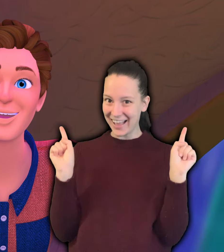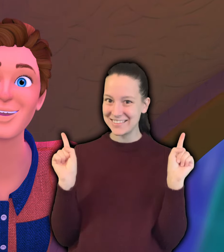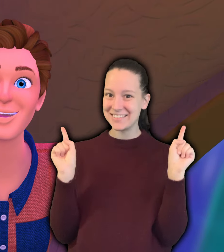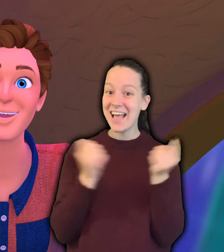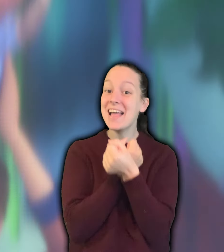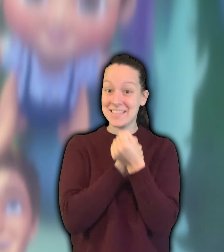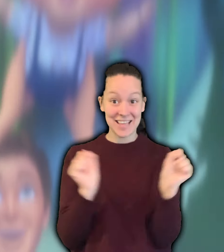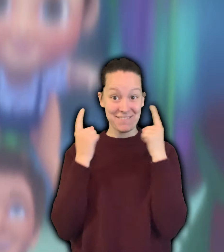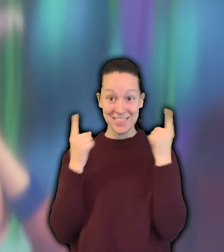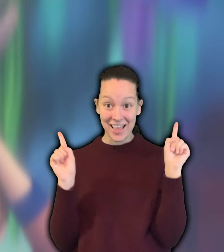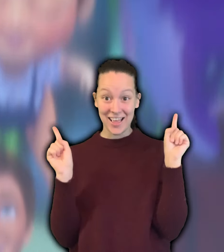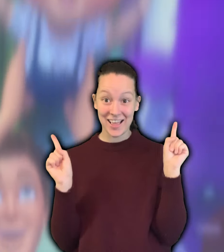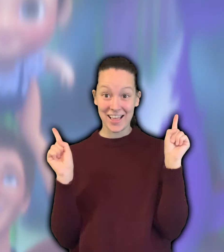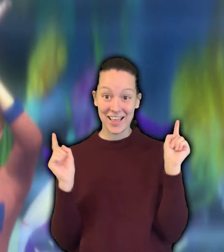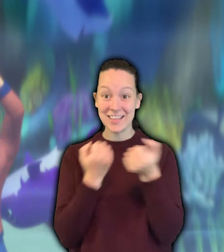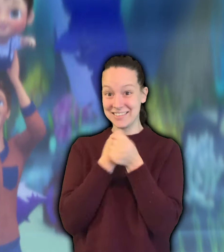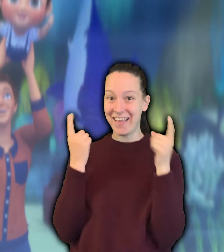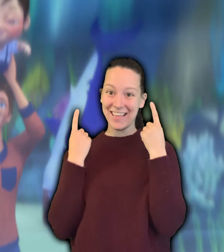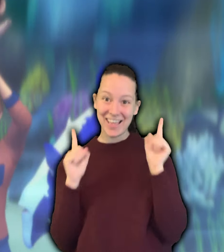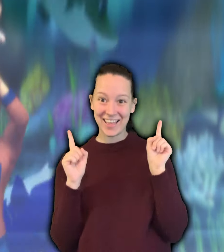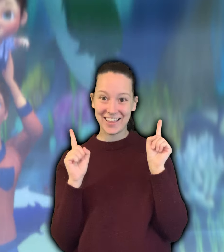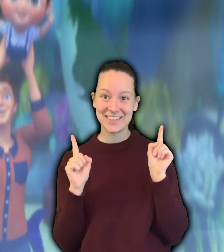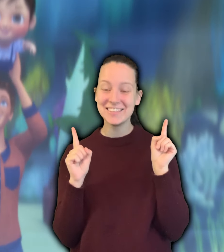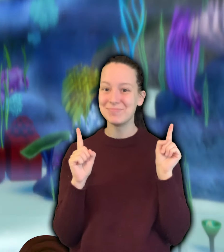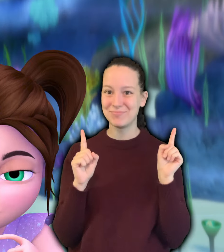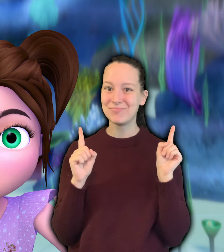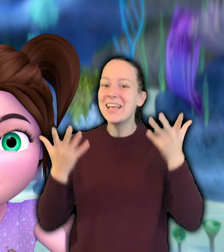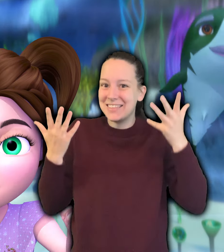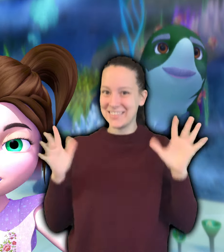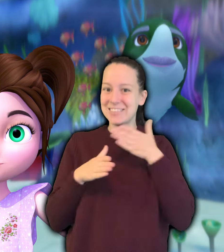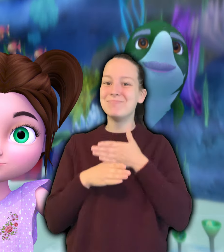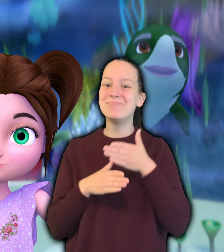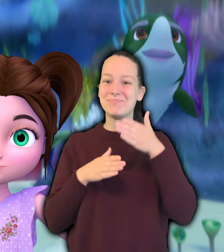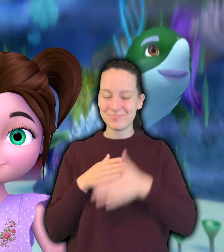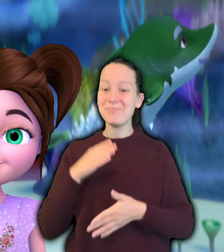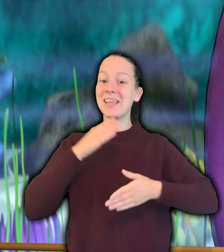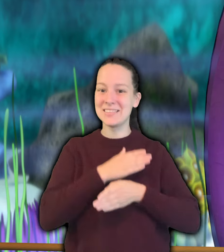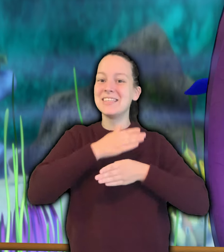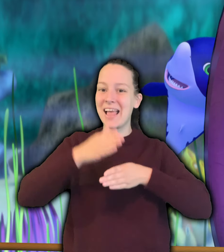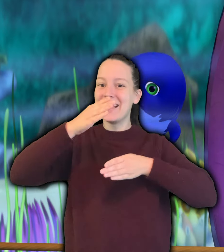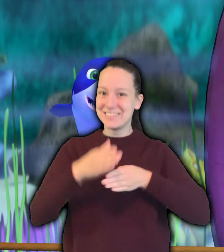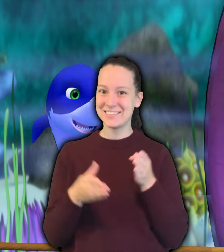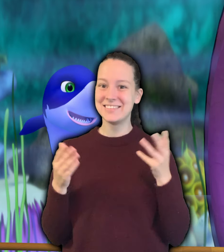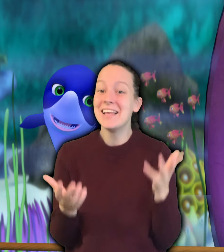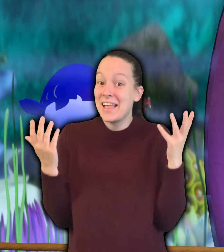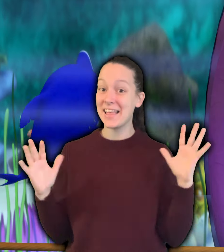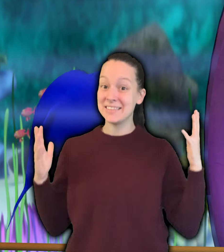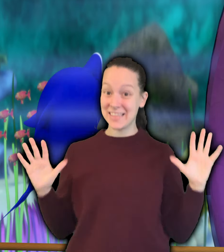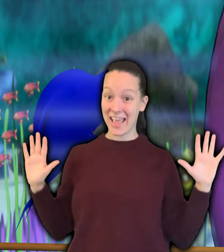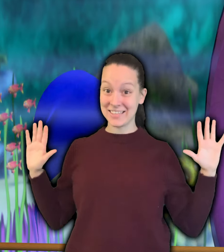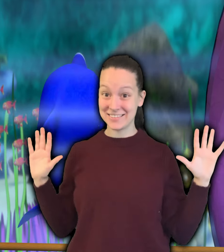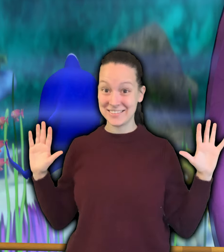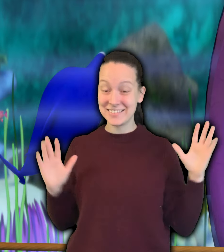安心かた今日も生きてる嬉しい